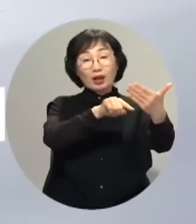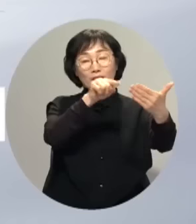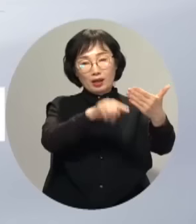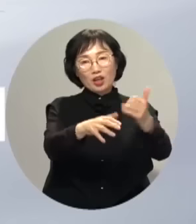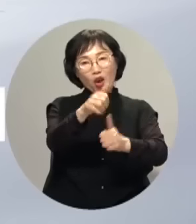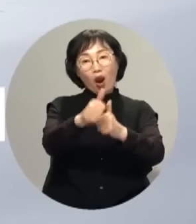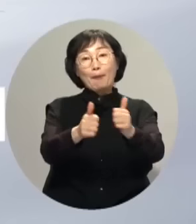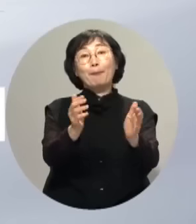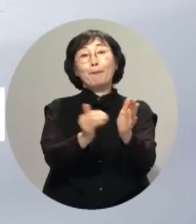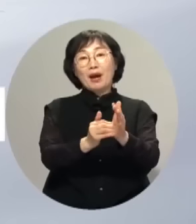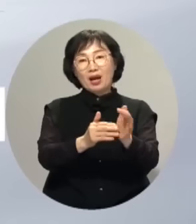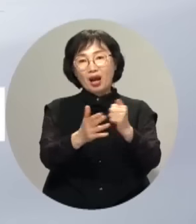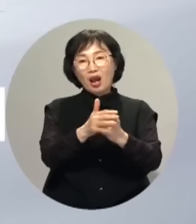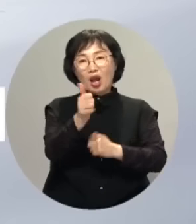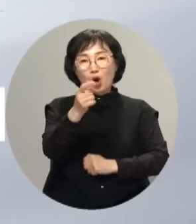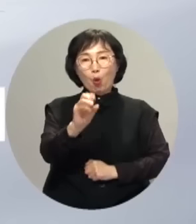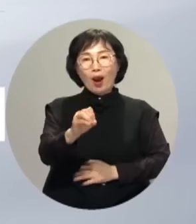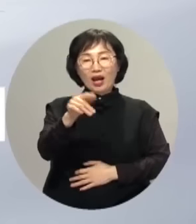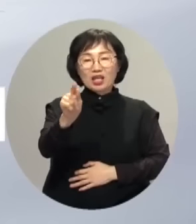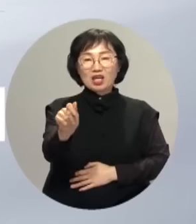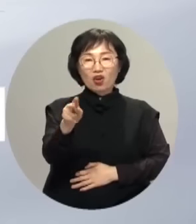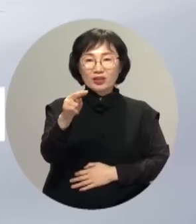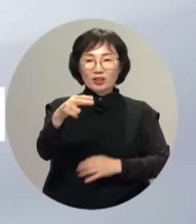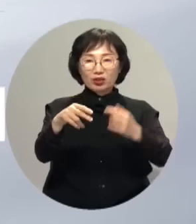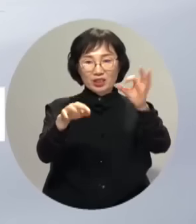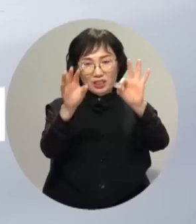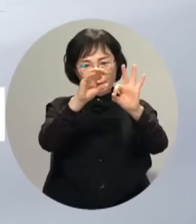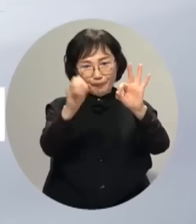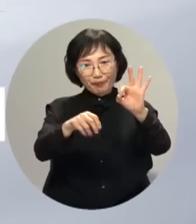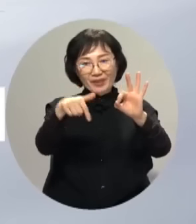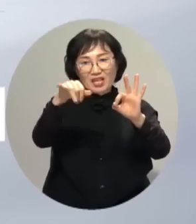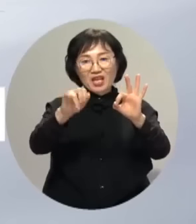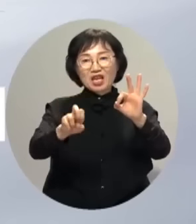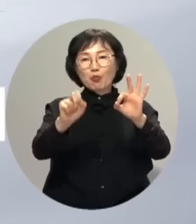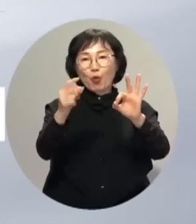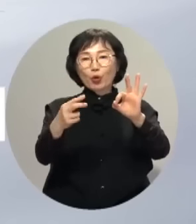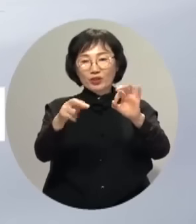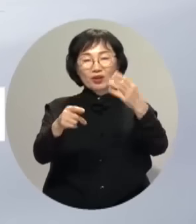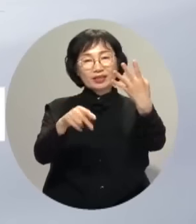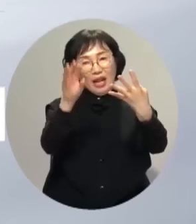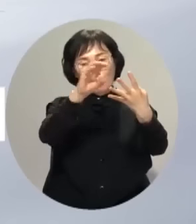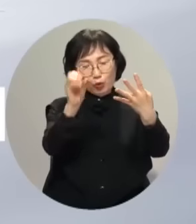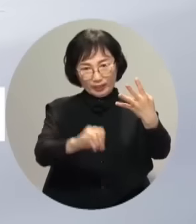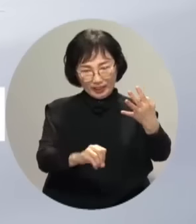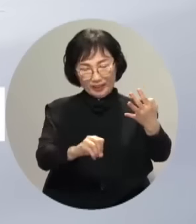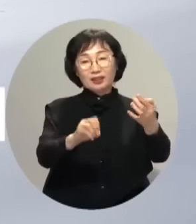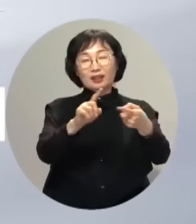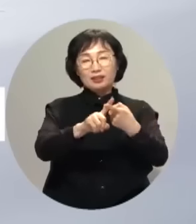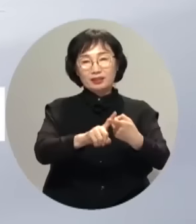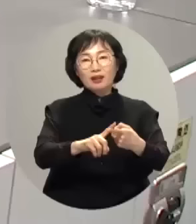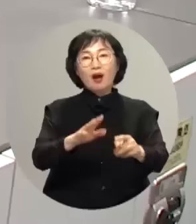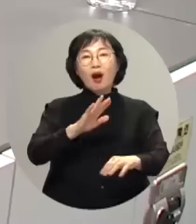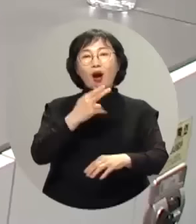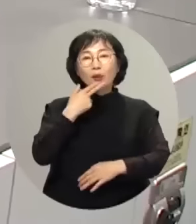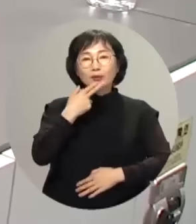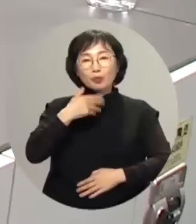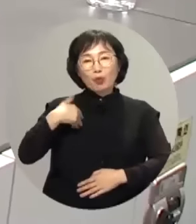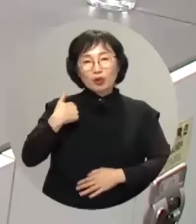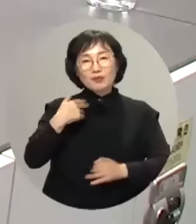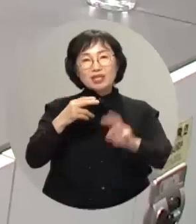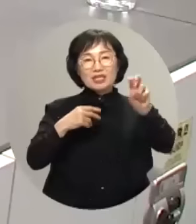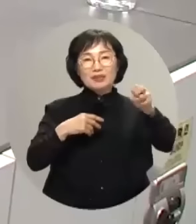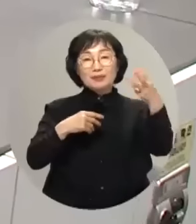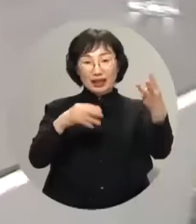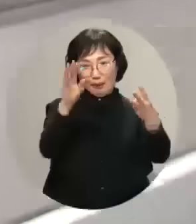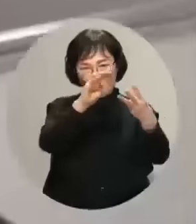했고 황현선 10% 김호성 4% 없음 모름 무이 23% 정동영